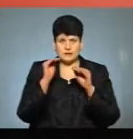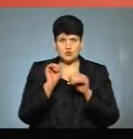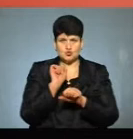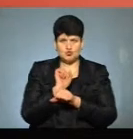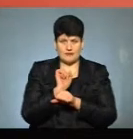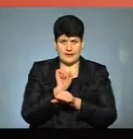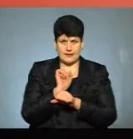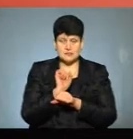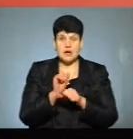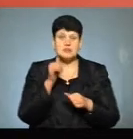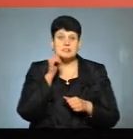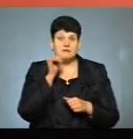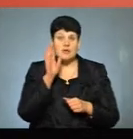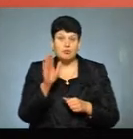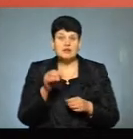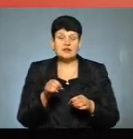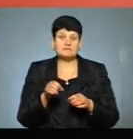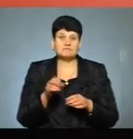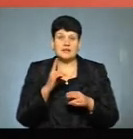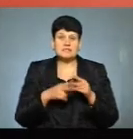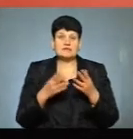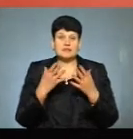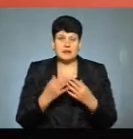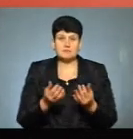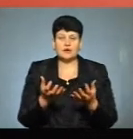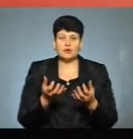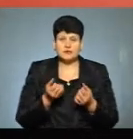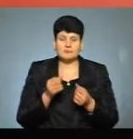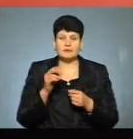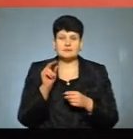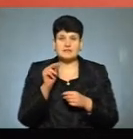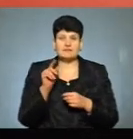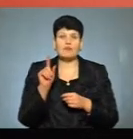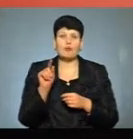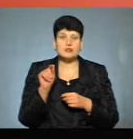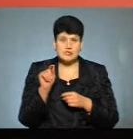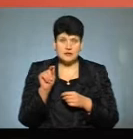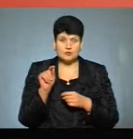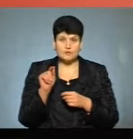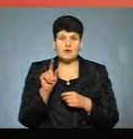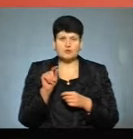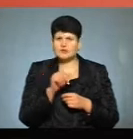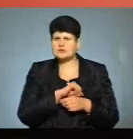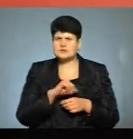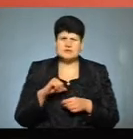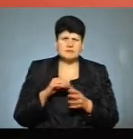Але завтра буде вирішальний день, тому що ми отримаємо цифри за понеділок. А в понеділок у нас максимально звертається після